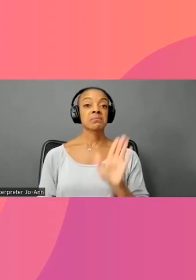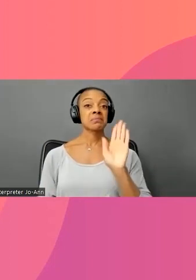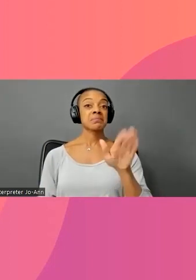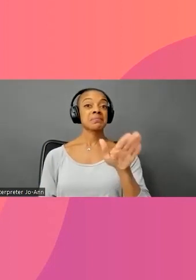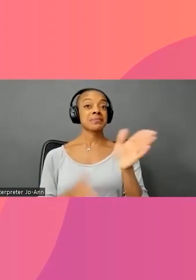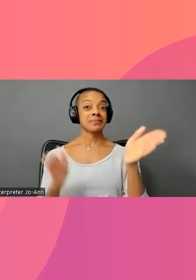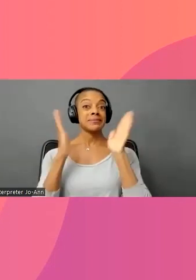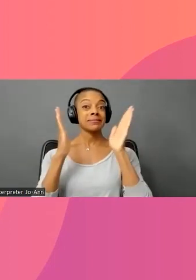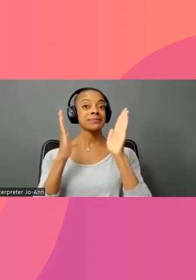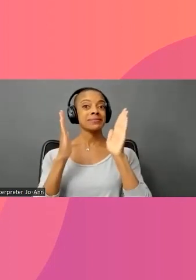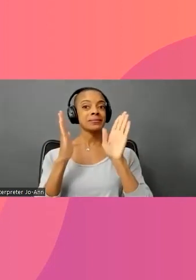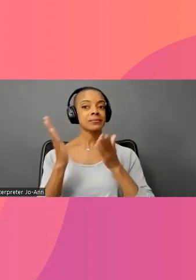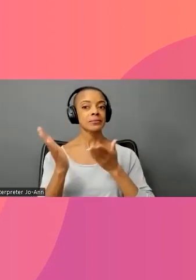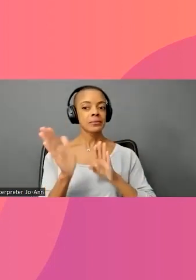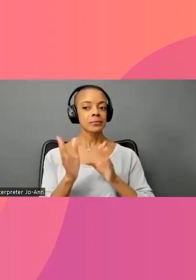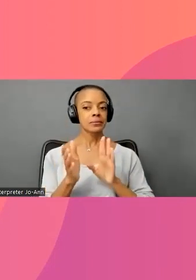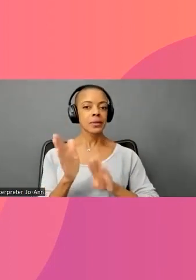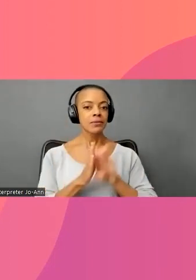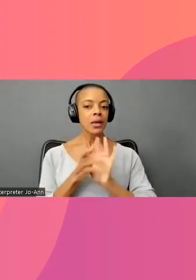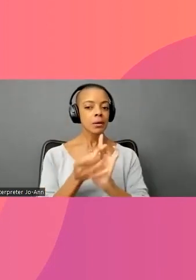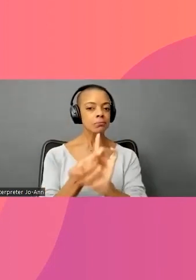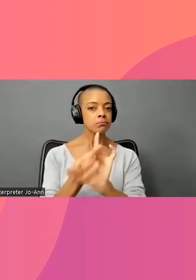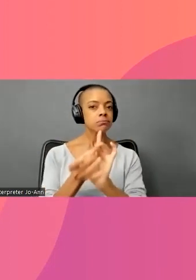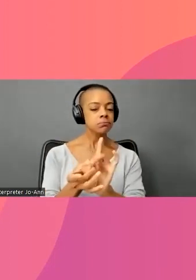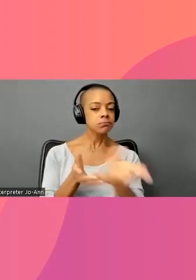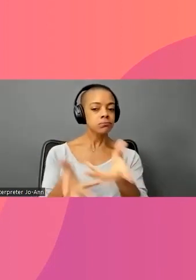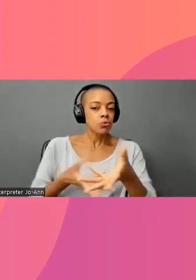Et ce faisant, je veux